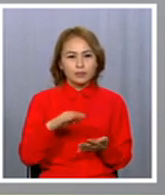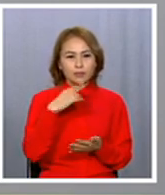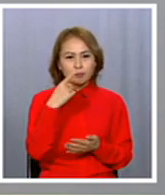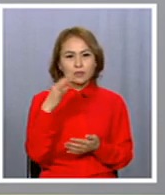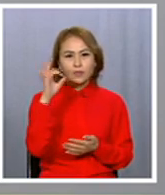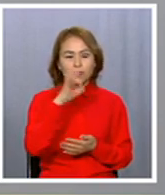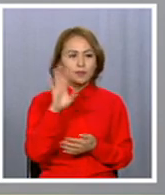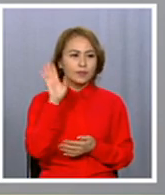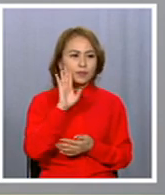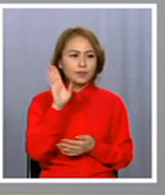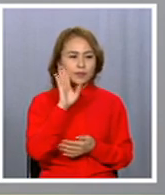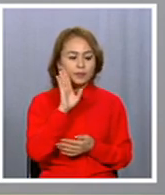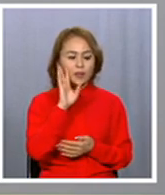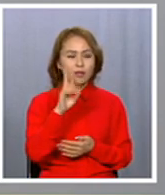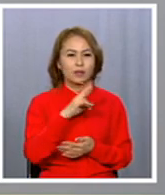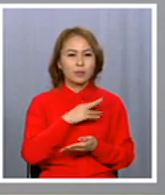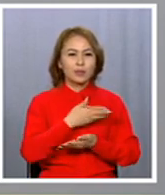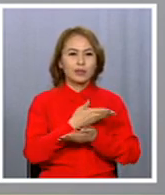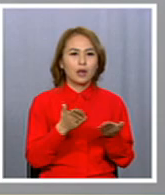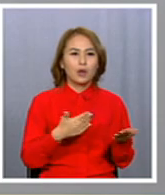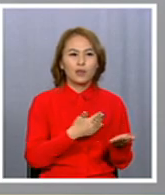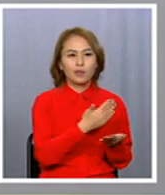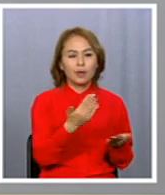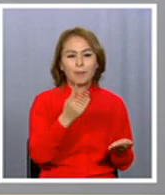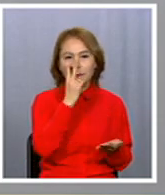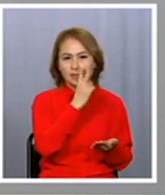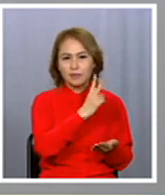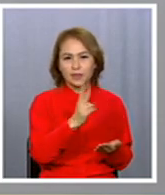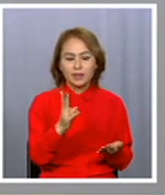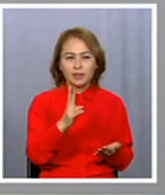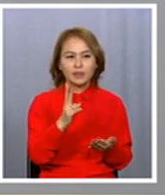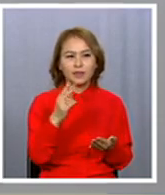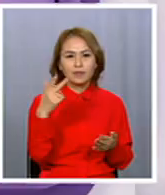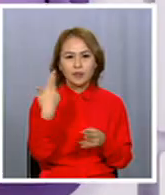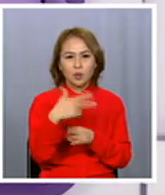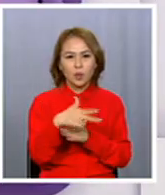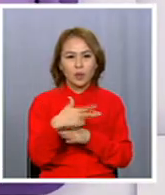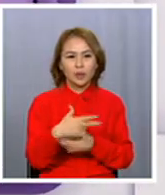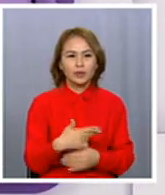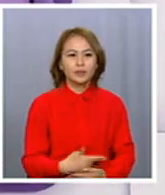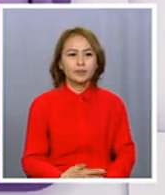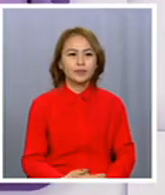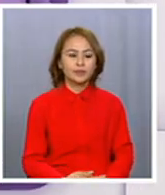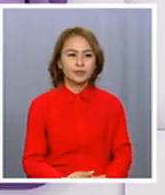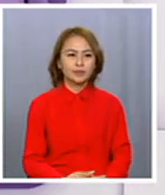о воде. Я предлагаю вам посмотреть видеоролик.